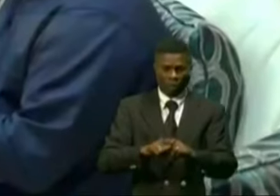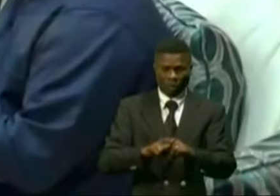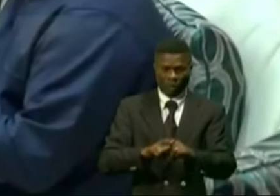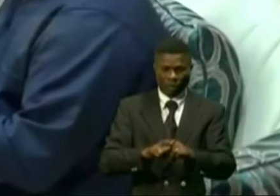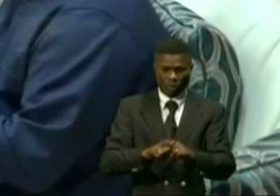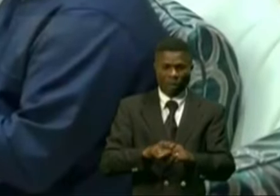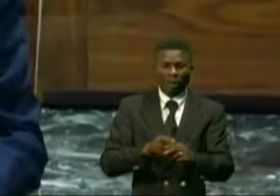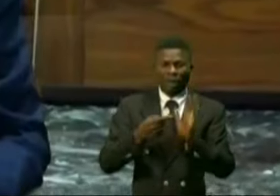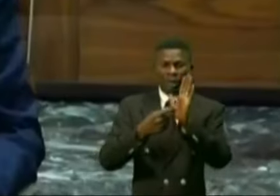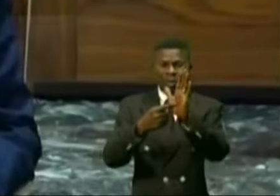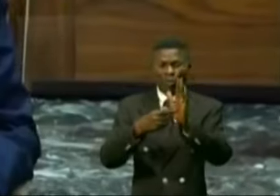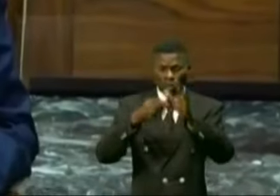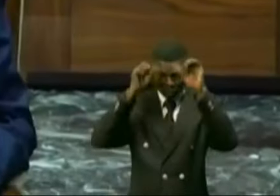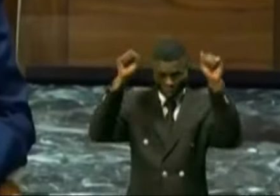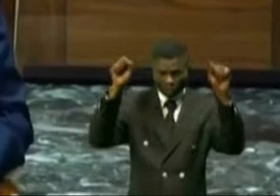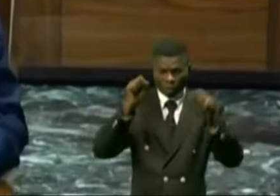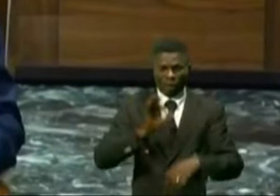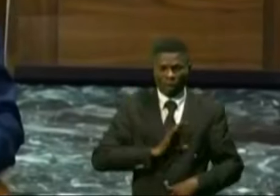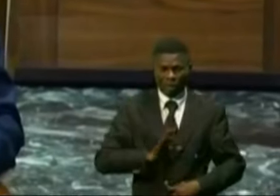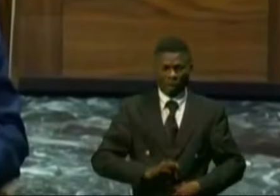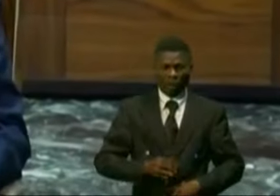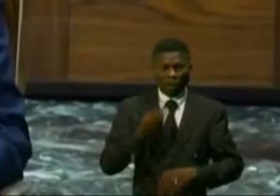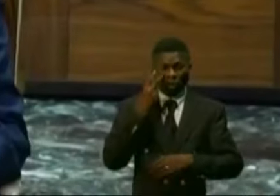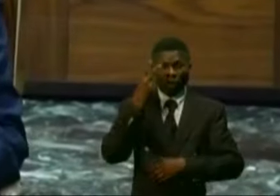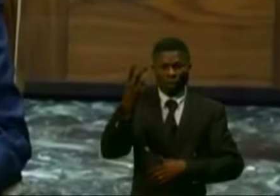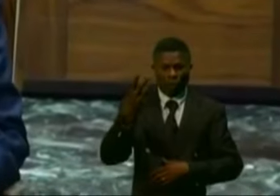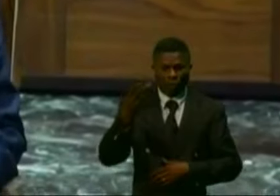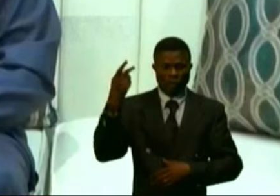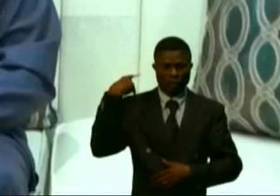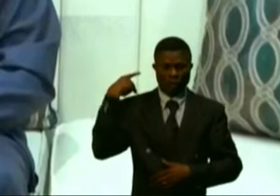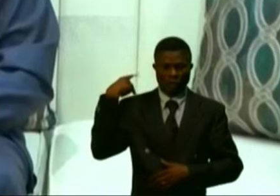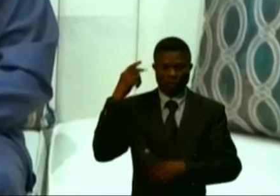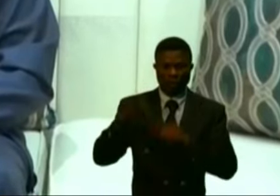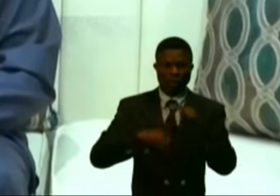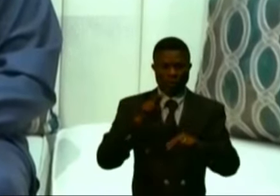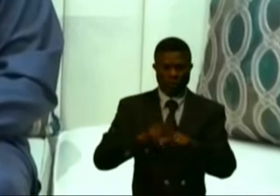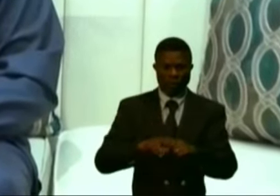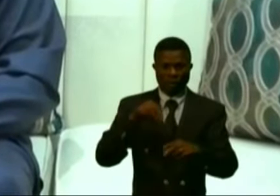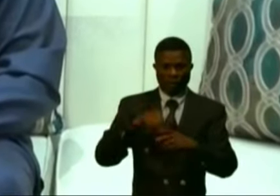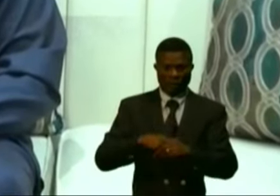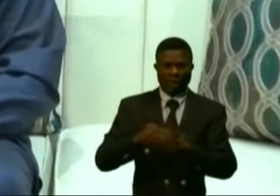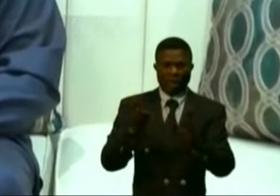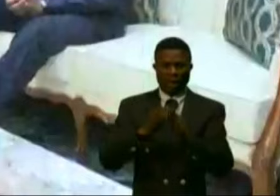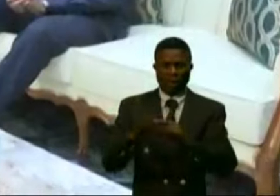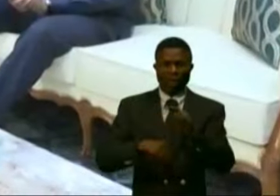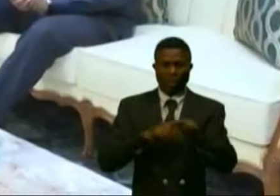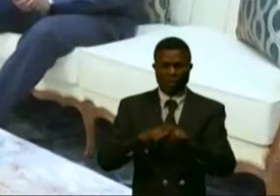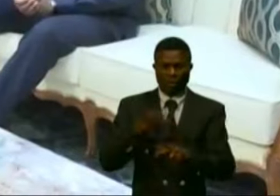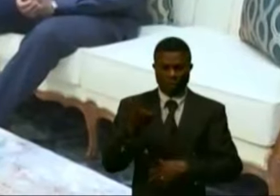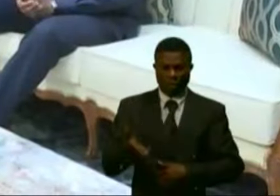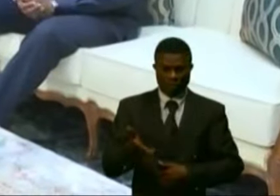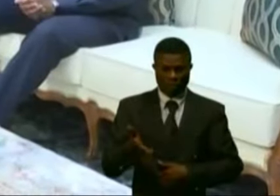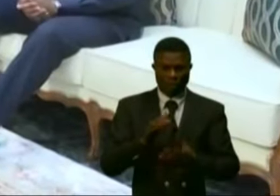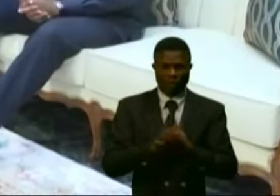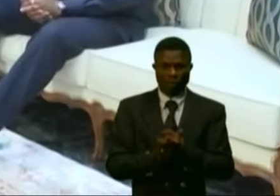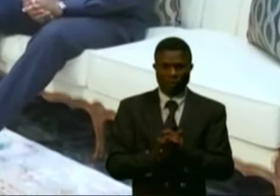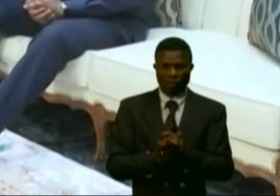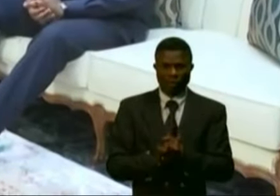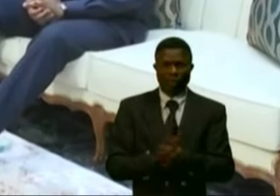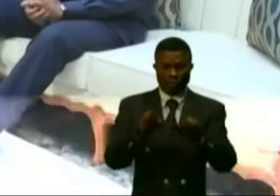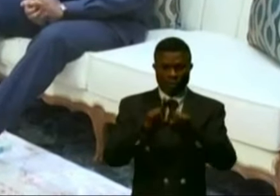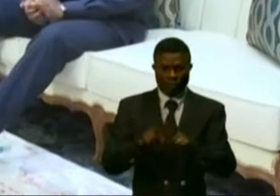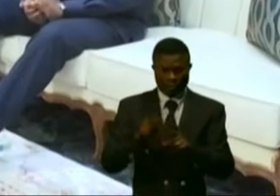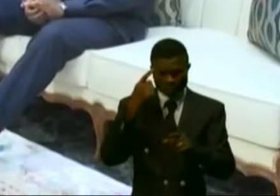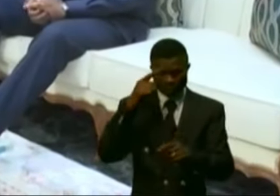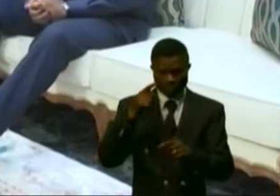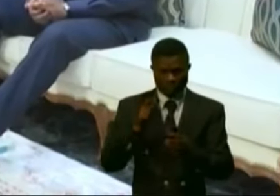présenté au chef de l'État sa vision du député national relooké dans son estime et sa considération. Sans surprise,